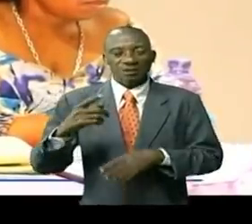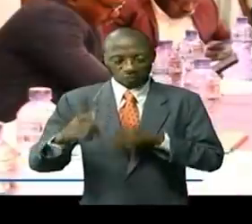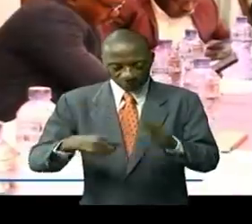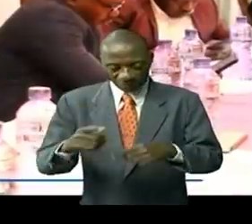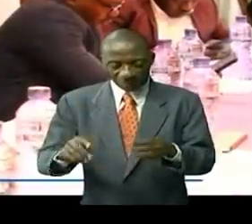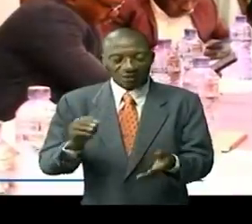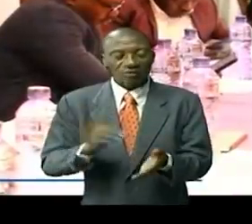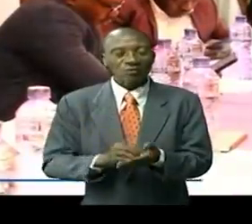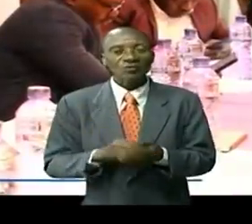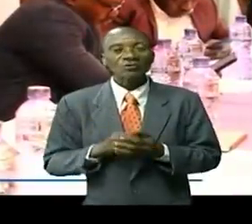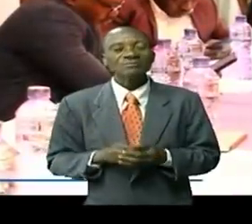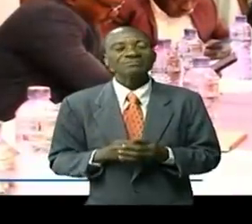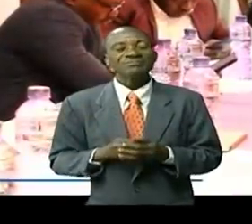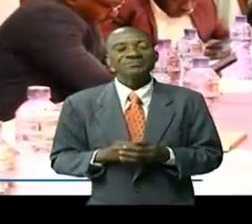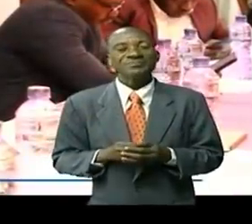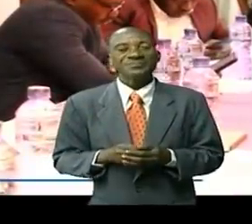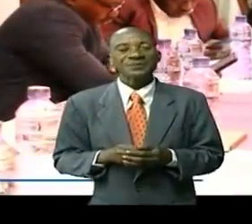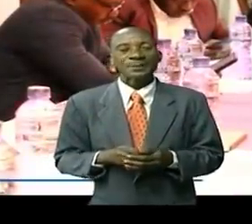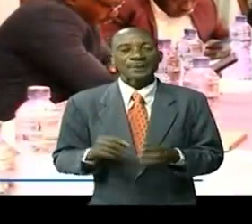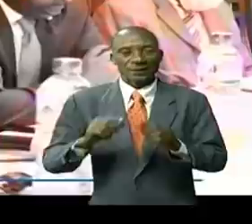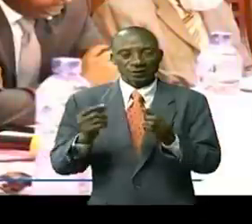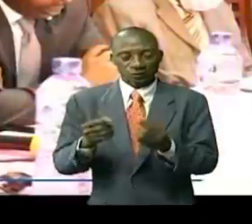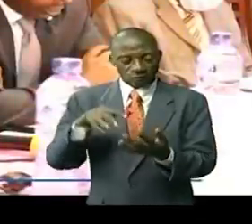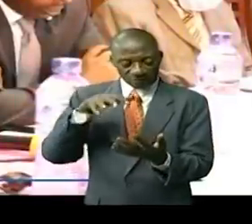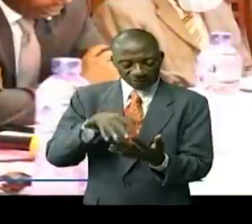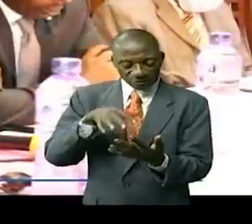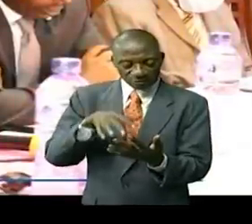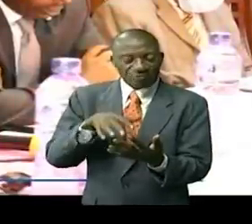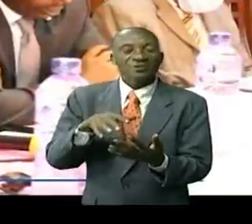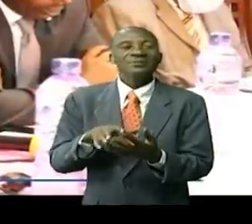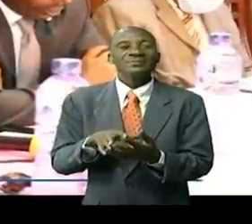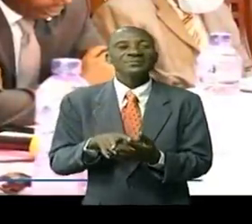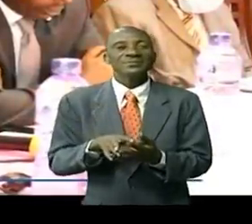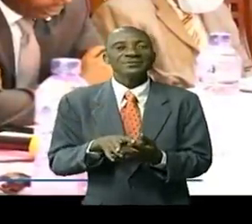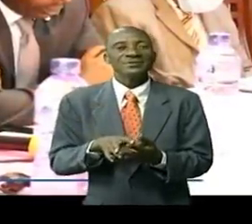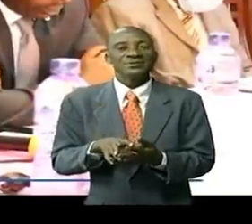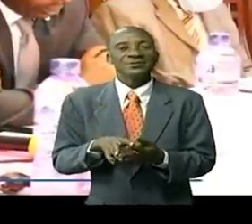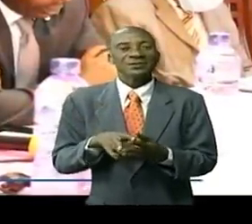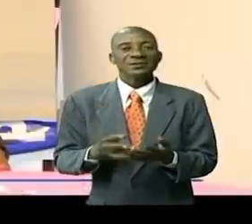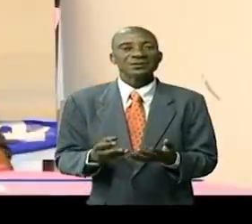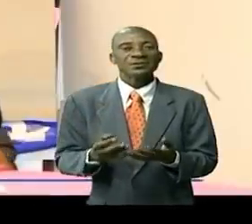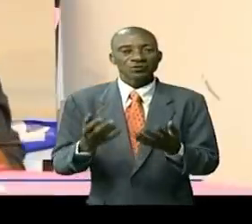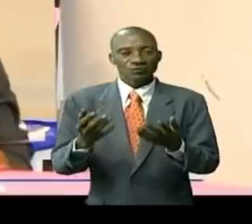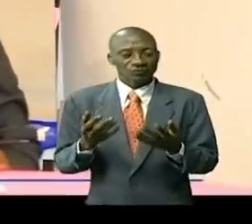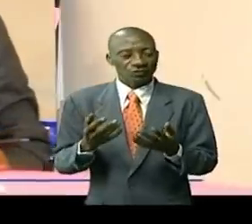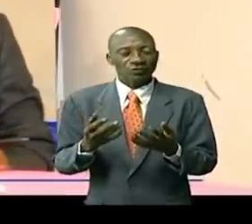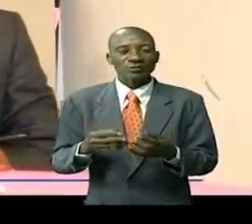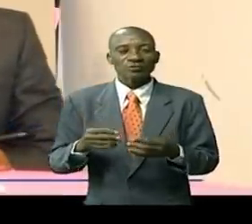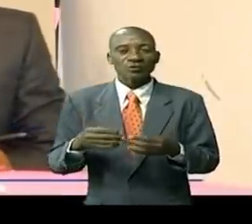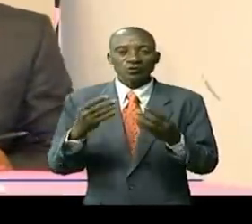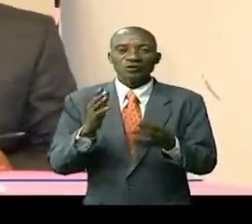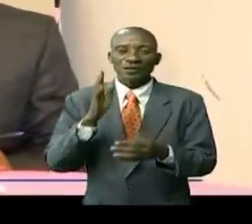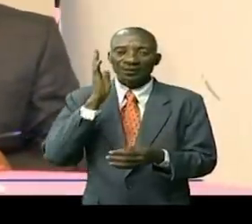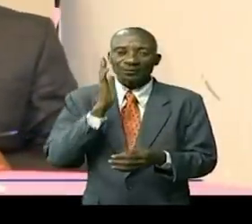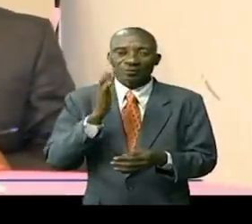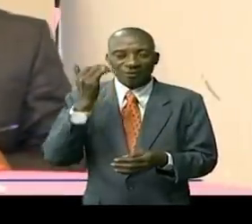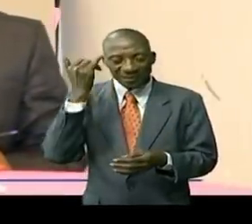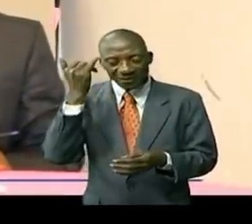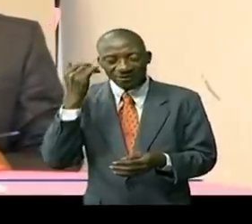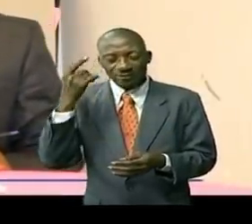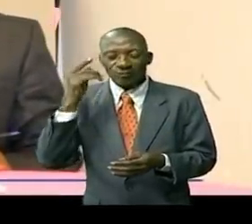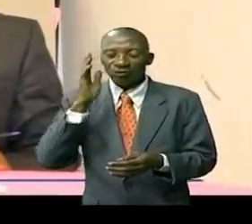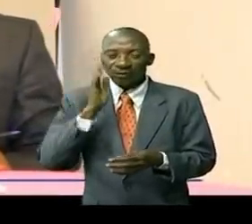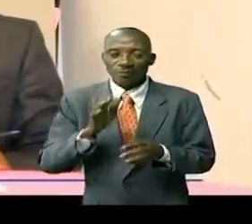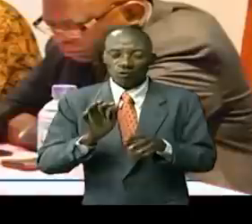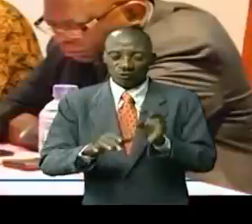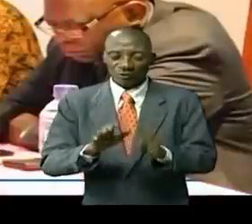Cisco OADA révisé, le groupe d'études et d'intervention se charge de donner des compétences en cette comptabilité pratiquée dans tous